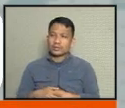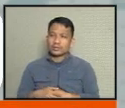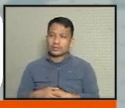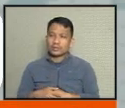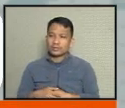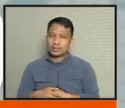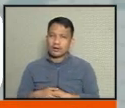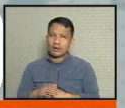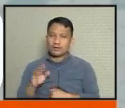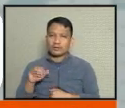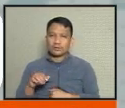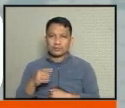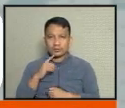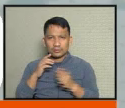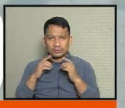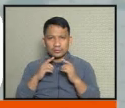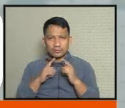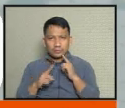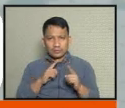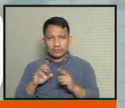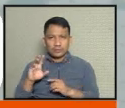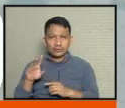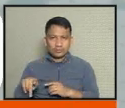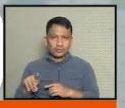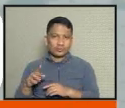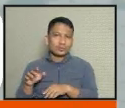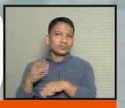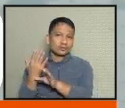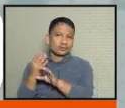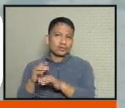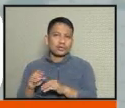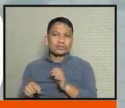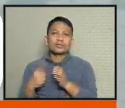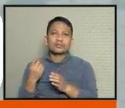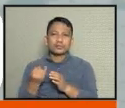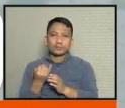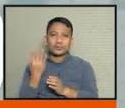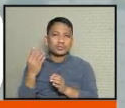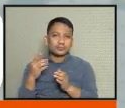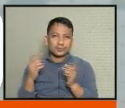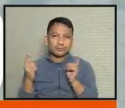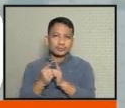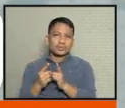Ano, sir? Nakausap lang kami sa cellphone, sir. Oo. Oh. Ilang beses na ako kayo nakita?